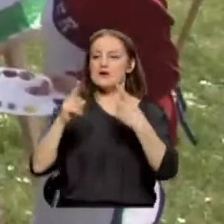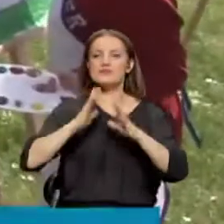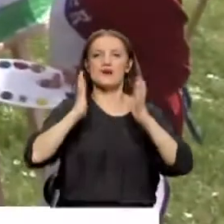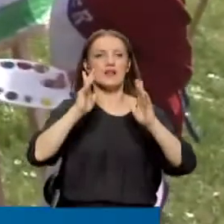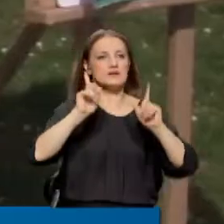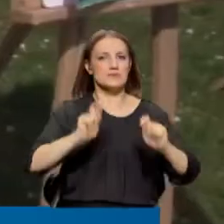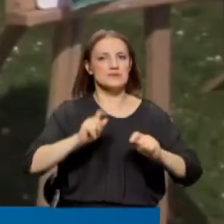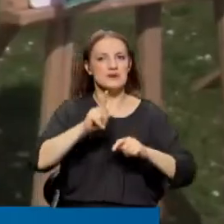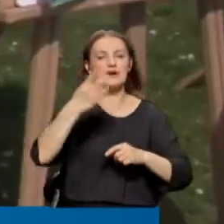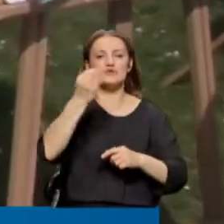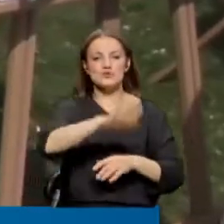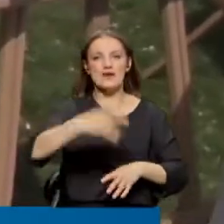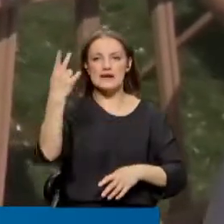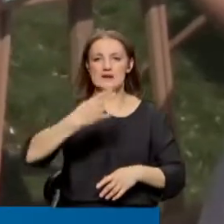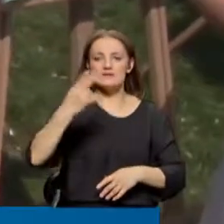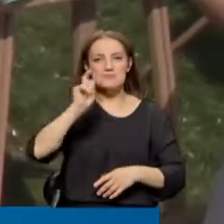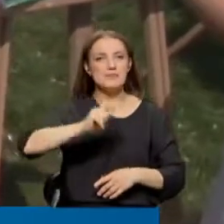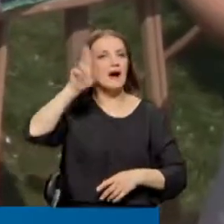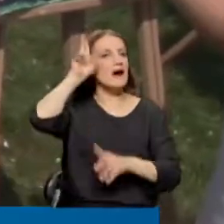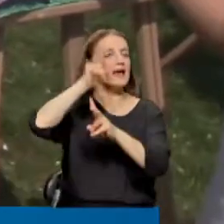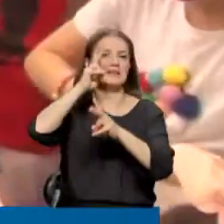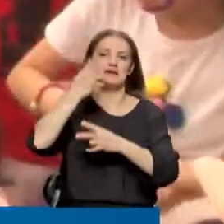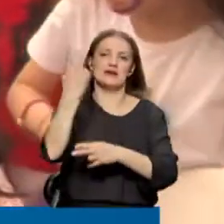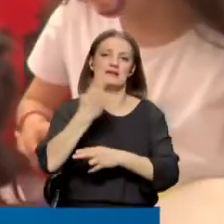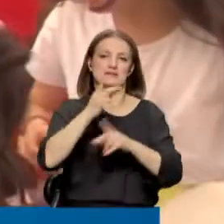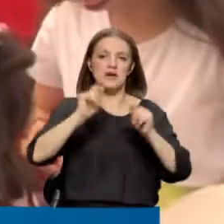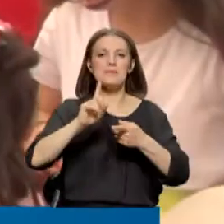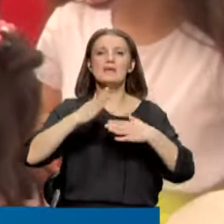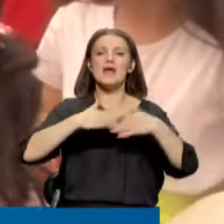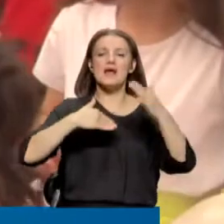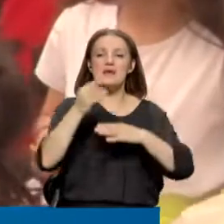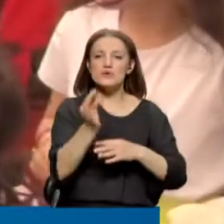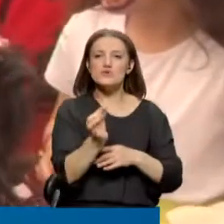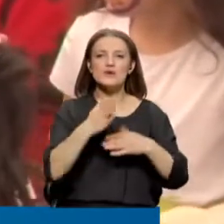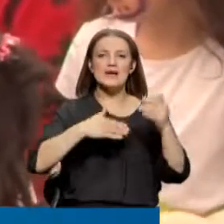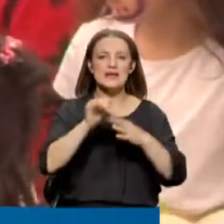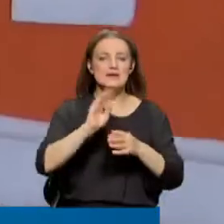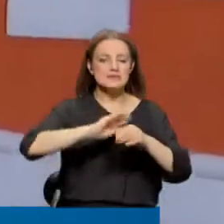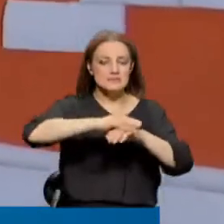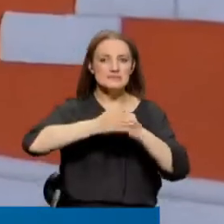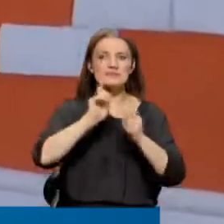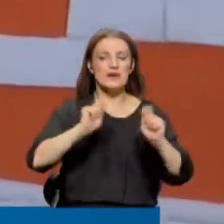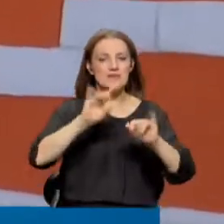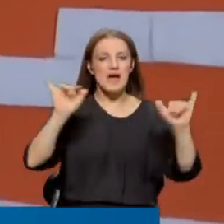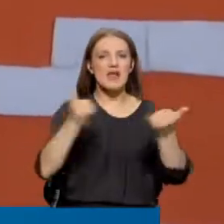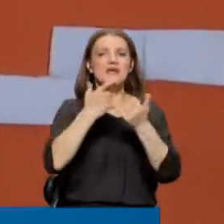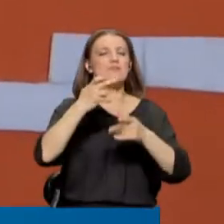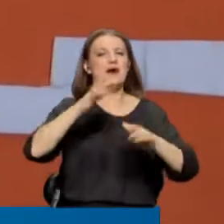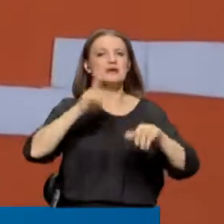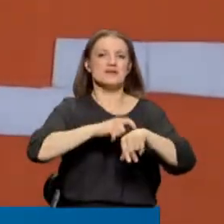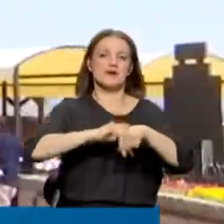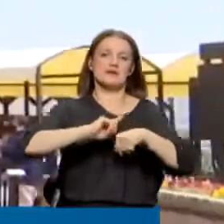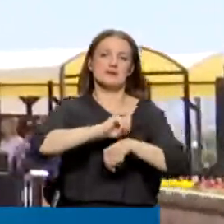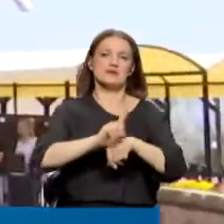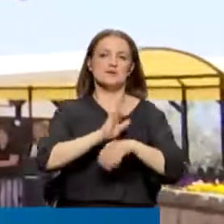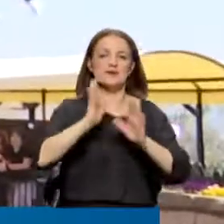için. Çocuklar resim yaptılar, hayallerini kağıda çizdiler. Minik parmaklarıyla kile şekil verdiler. Kimi de eğlence parklarında geçirdi